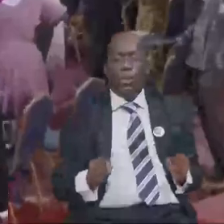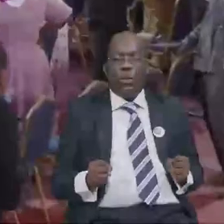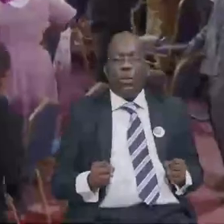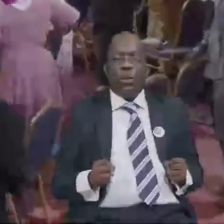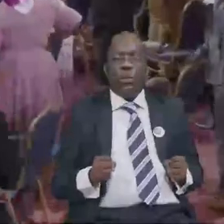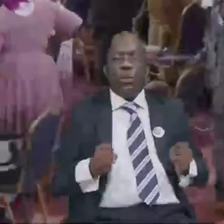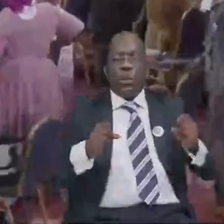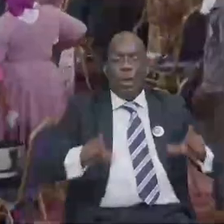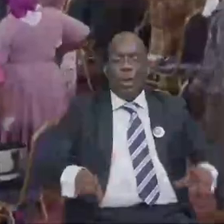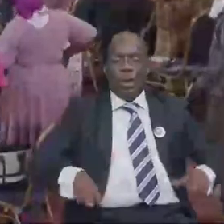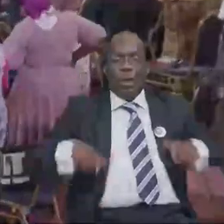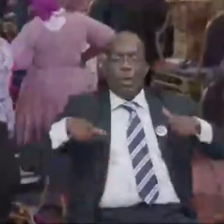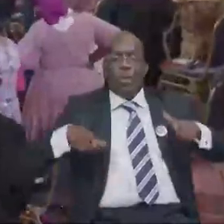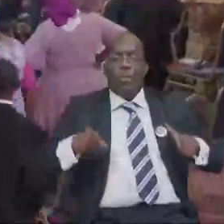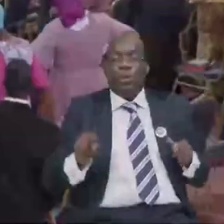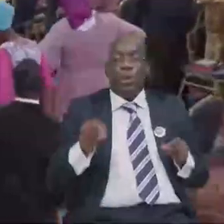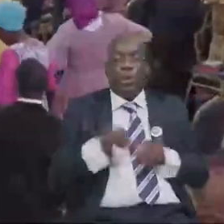La puissance réside en toi.